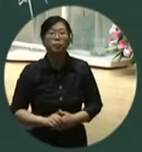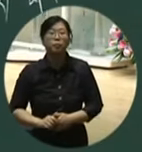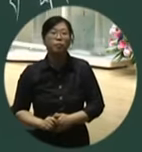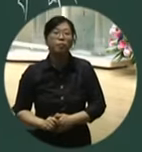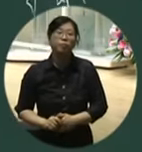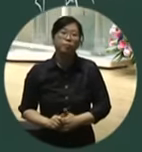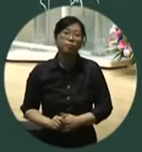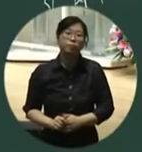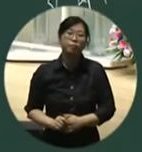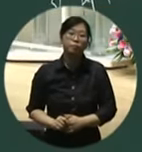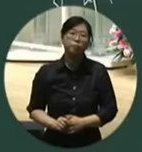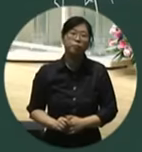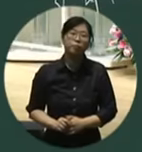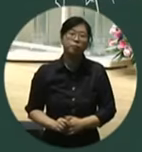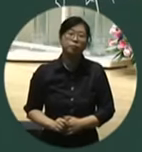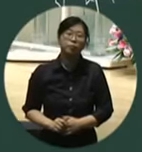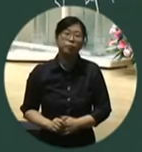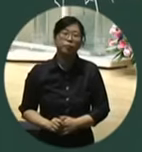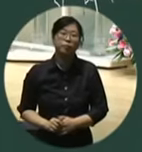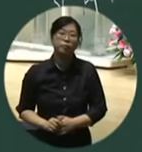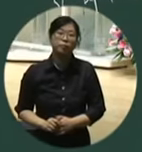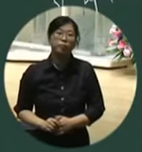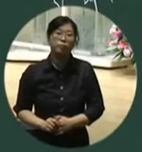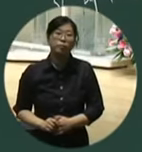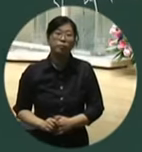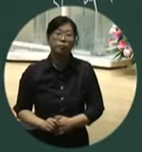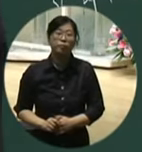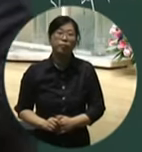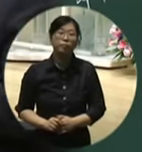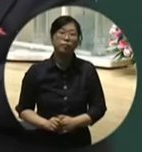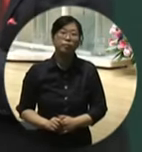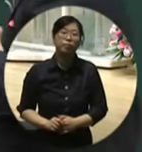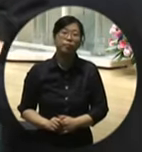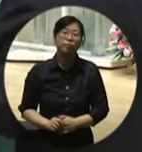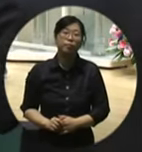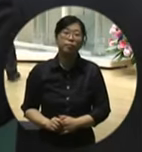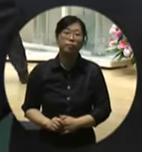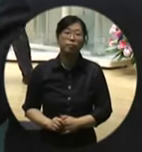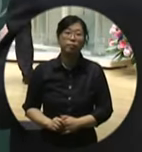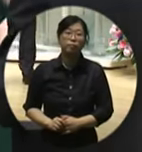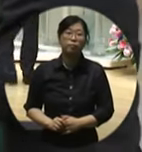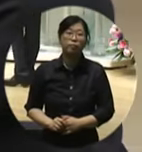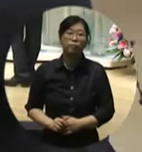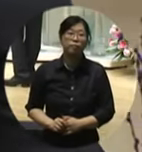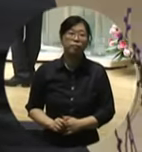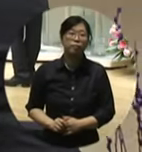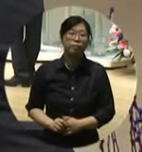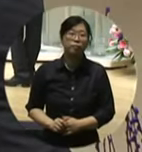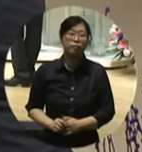that'll save the entire world. 이 시간표는 어떤 시간표냐? What kind of time schedule is this time schedule?